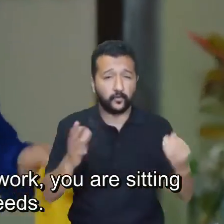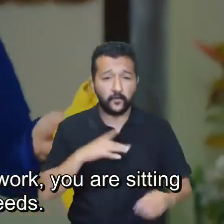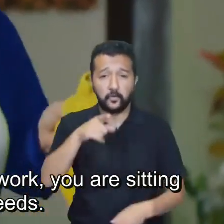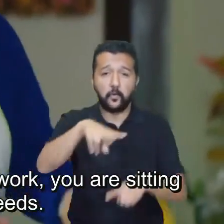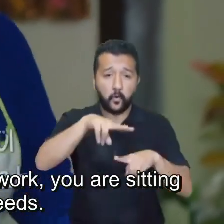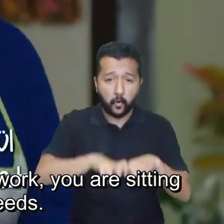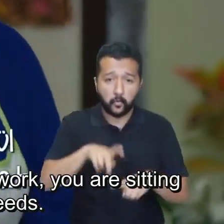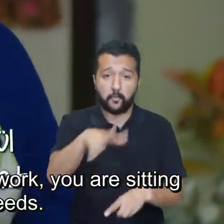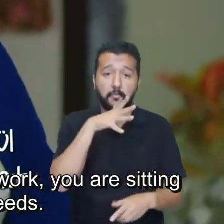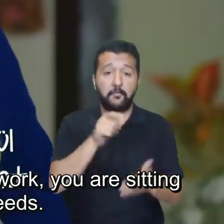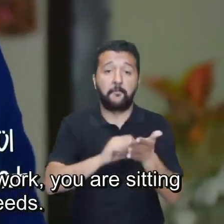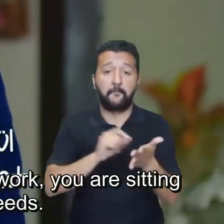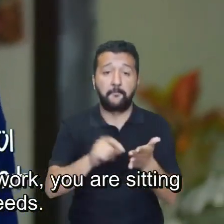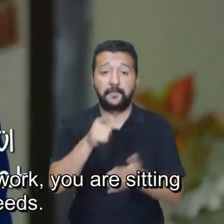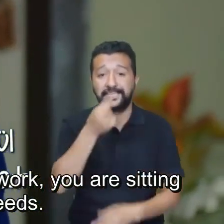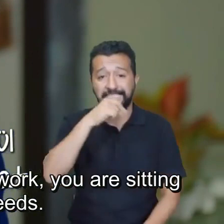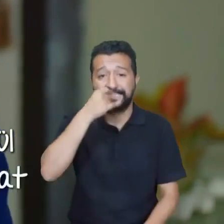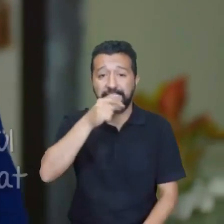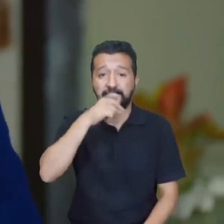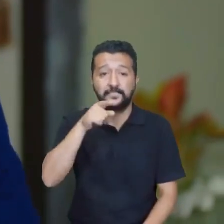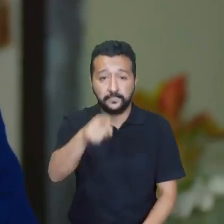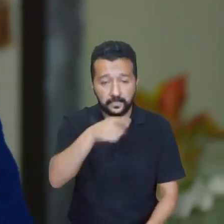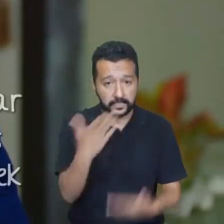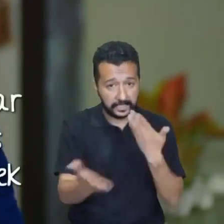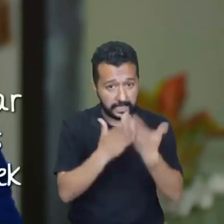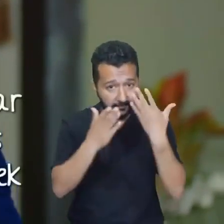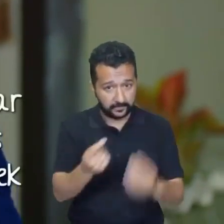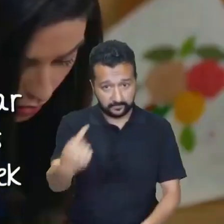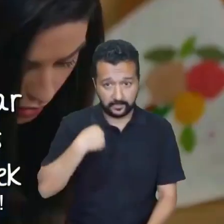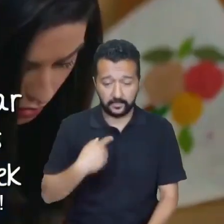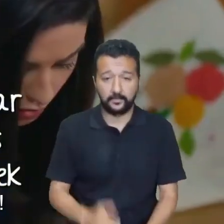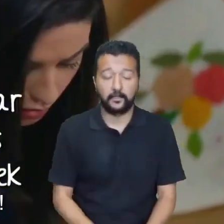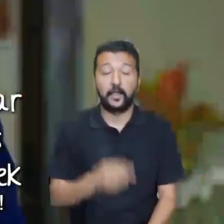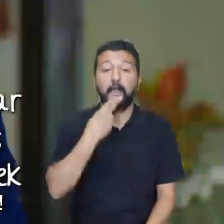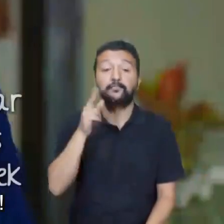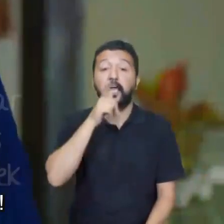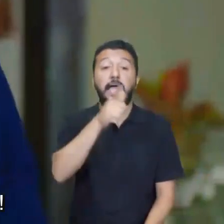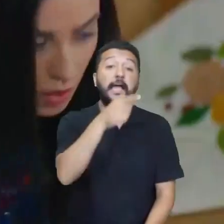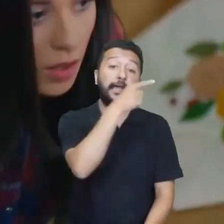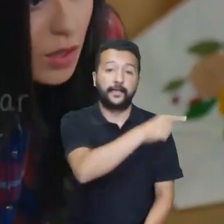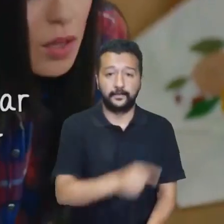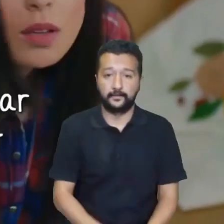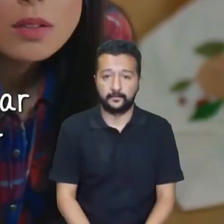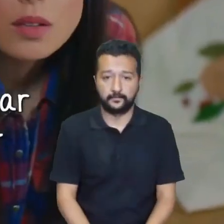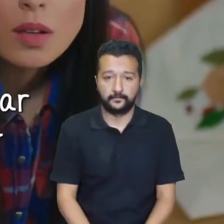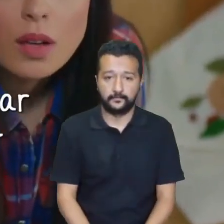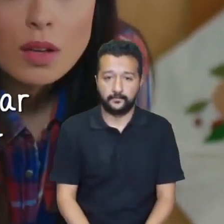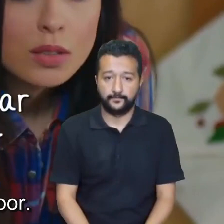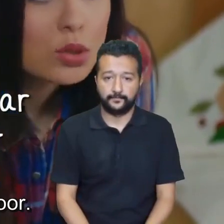arasında oturmuş bilmece çözüyorsun, çekirdek çitliyorsun. Azıcık yardım etsene bana. Adile abla! Kız